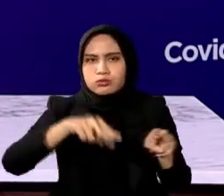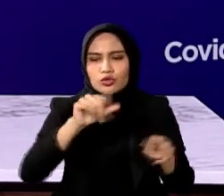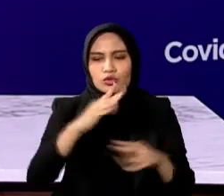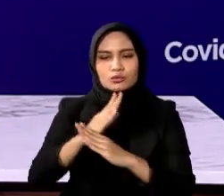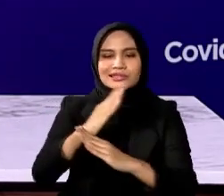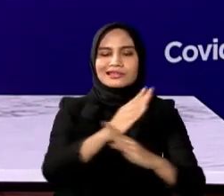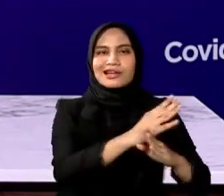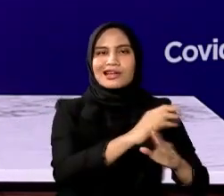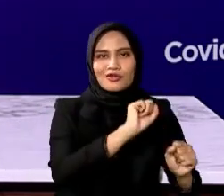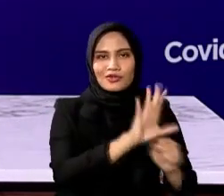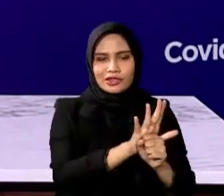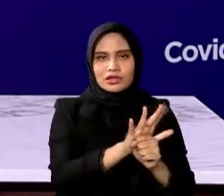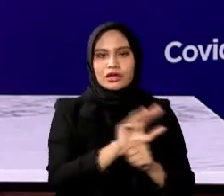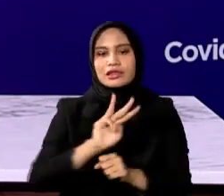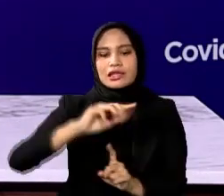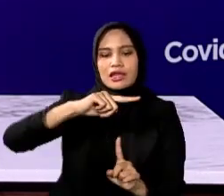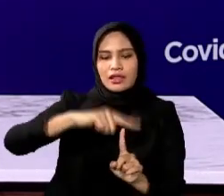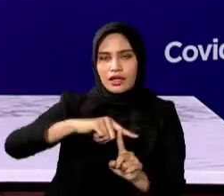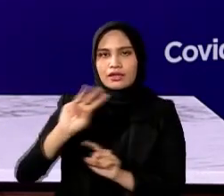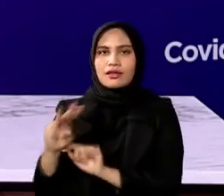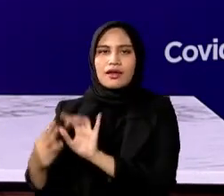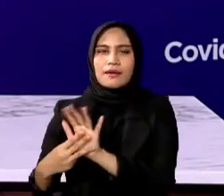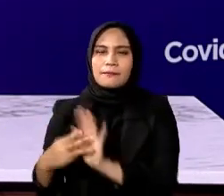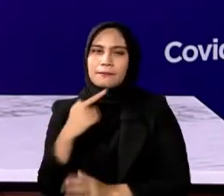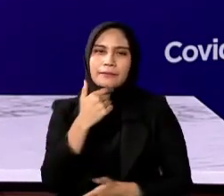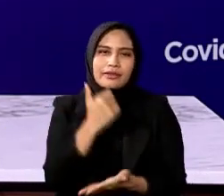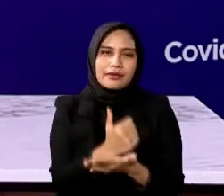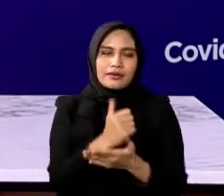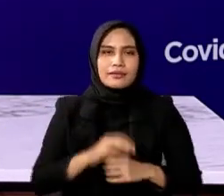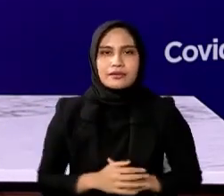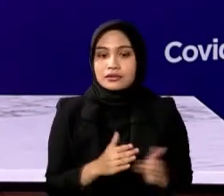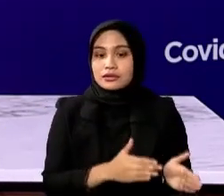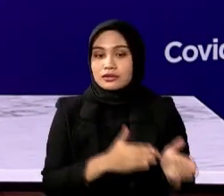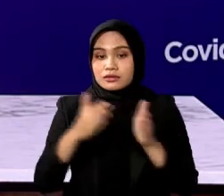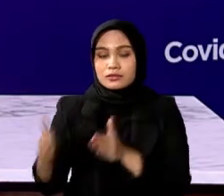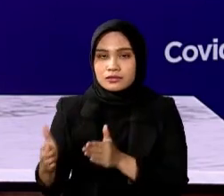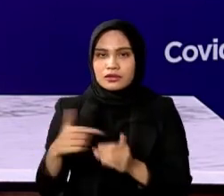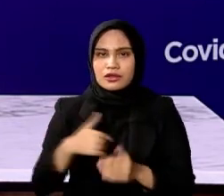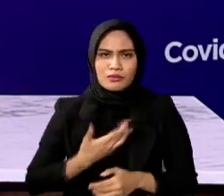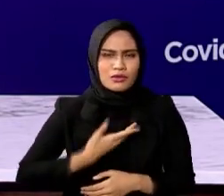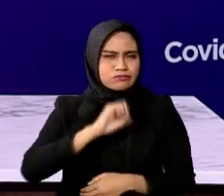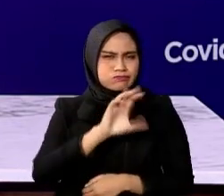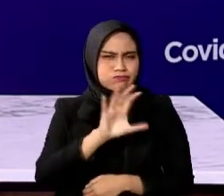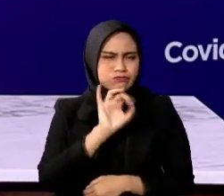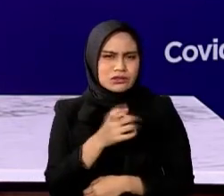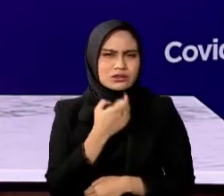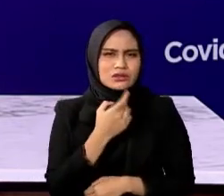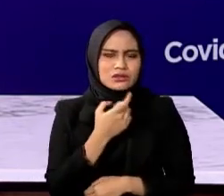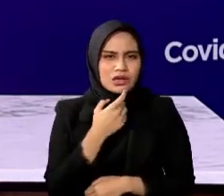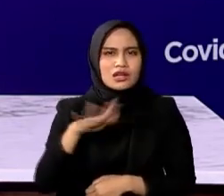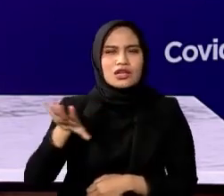3t maupun 3M selanjutnya saya akan menyampaikan perkembangan e